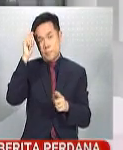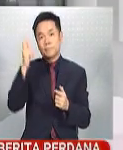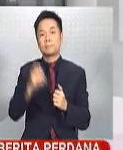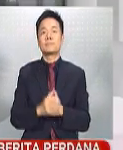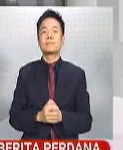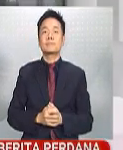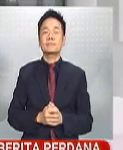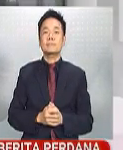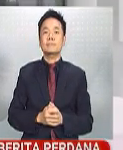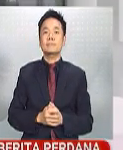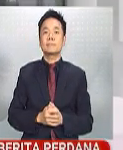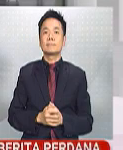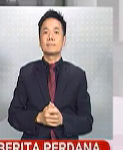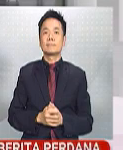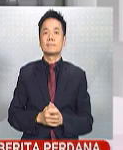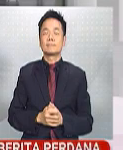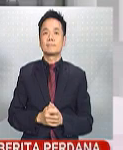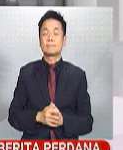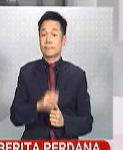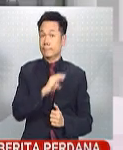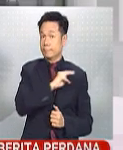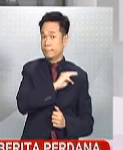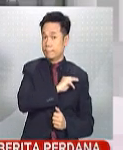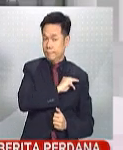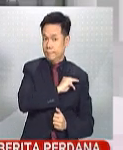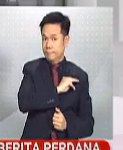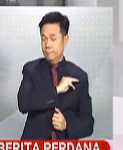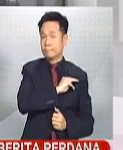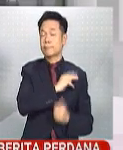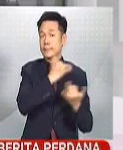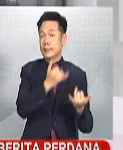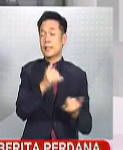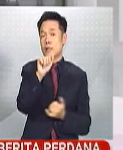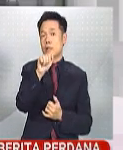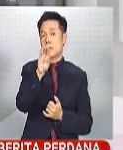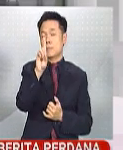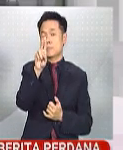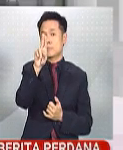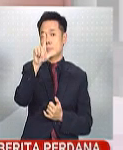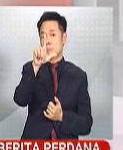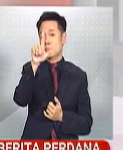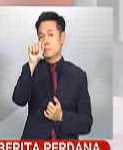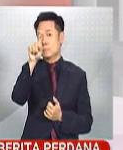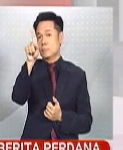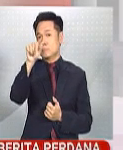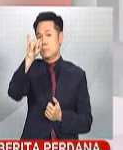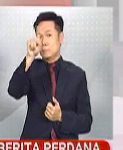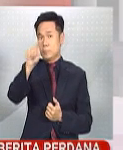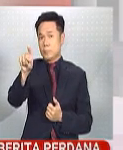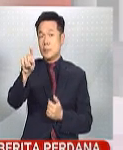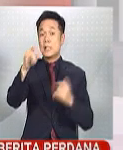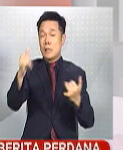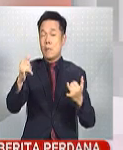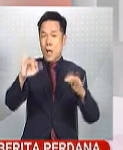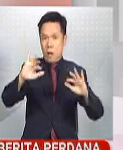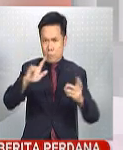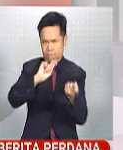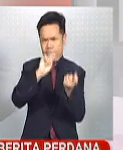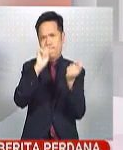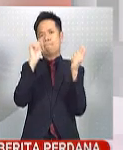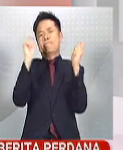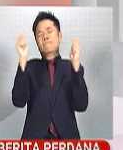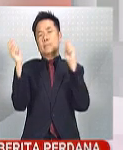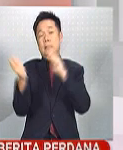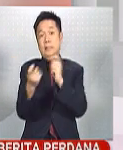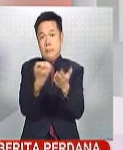Menteri Kewangan Senator Tengku Datuk Sri Zafrul Tengku Abdul Aziz pula mahu tindakan segera diambil dalam usaha memulihkan dan